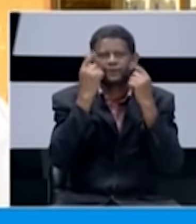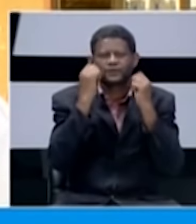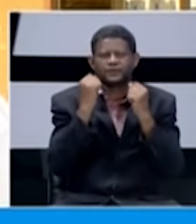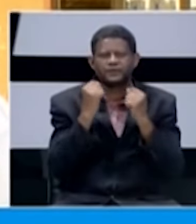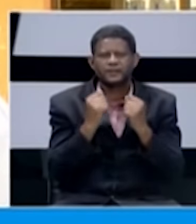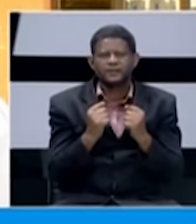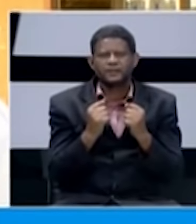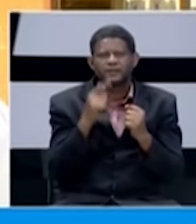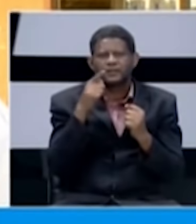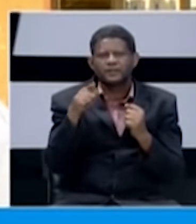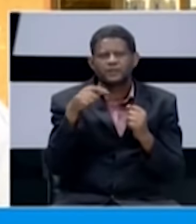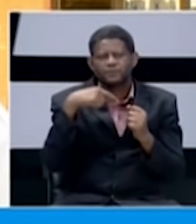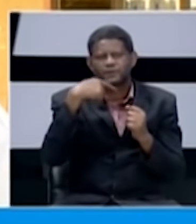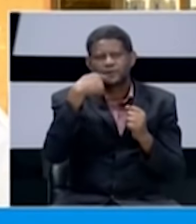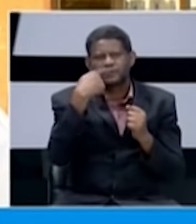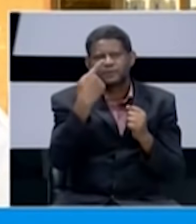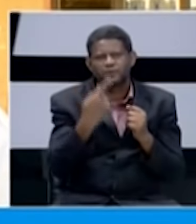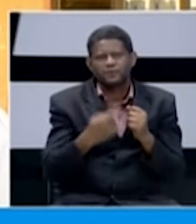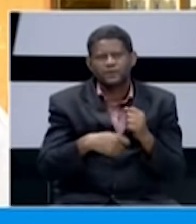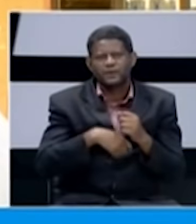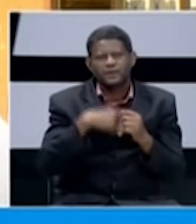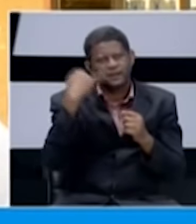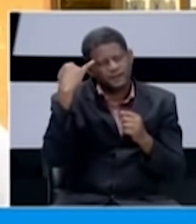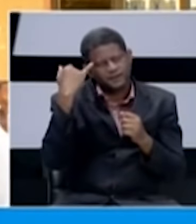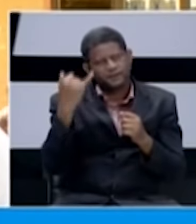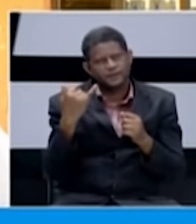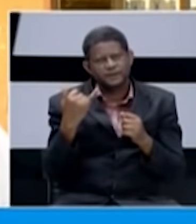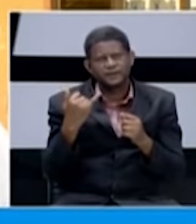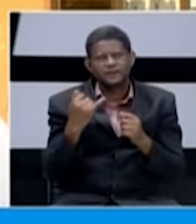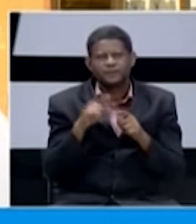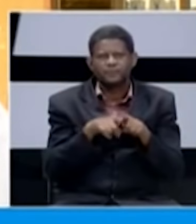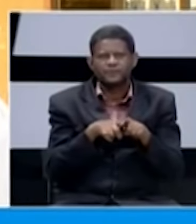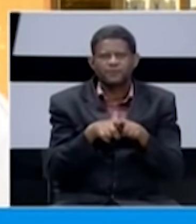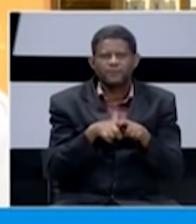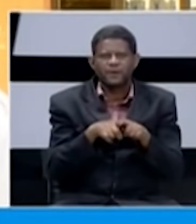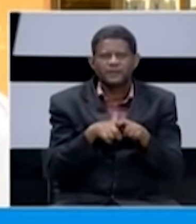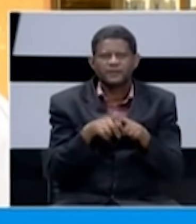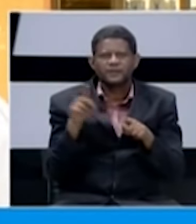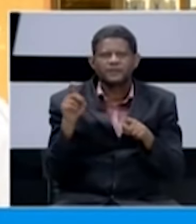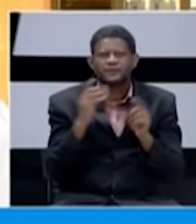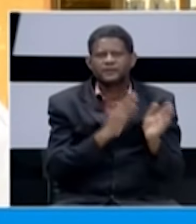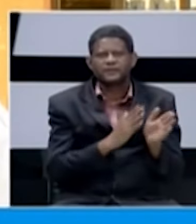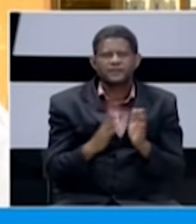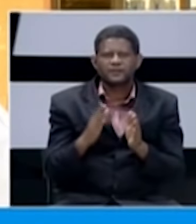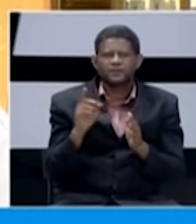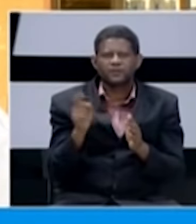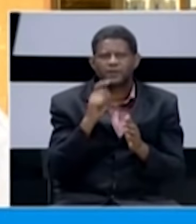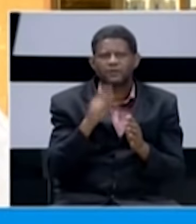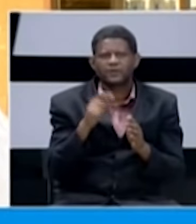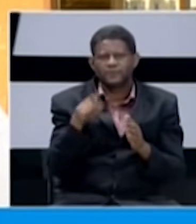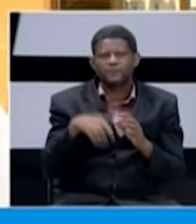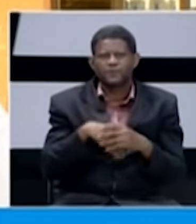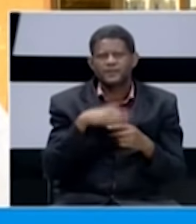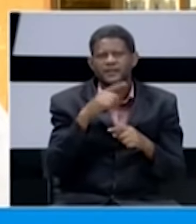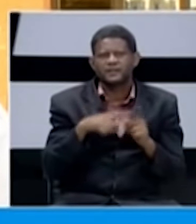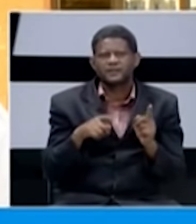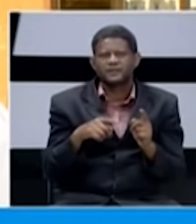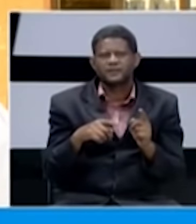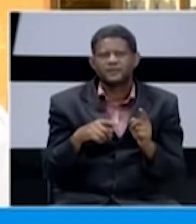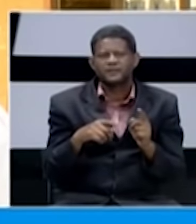ساتم زوز وحساب نسمع ما تزجاج خلوا خوازي وصايعن